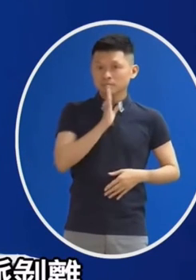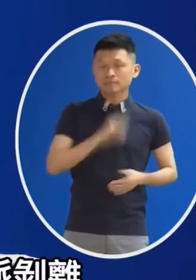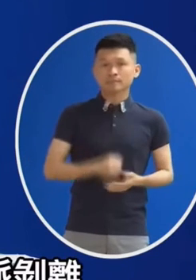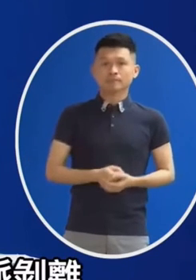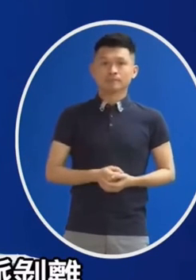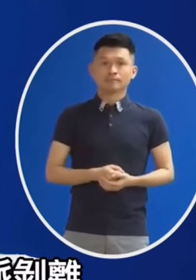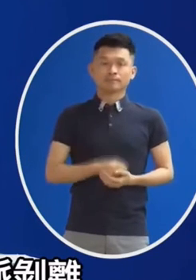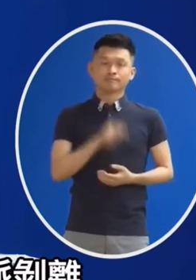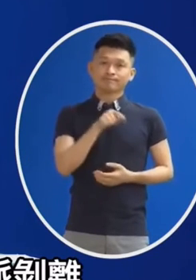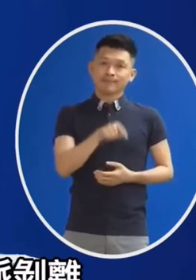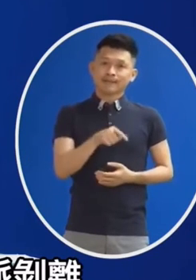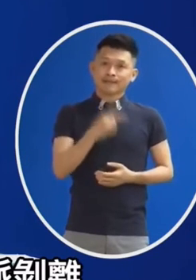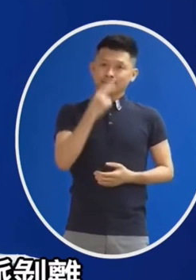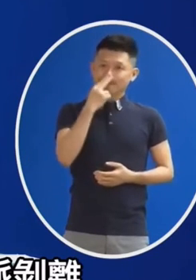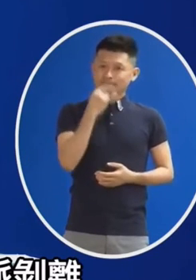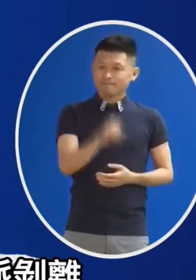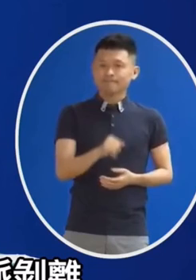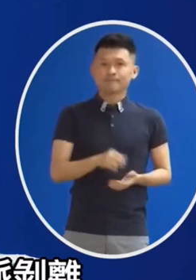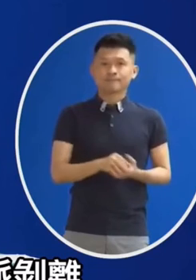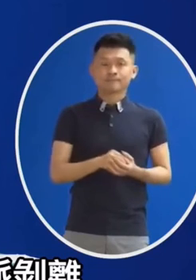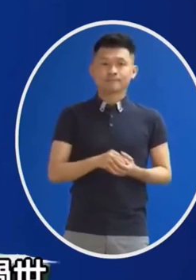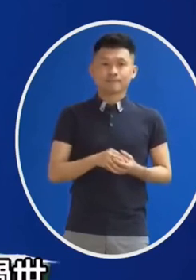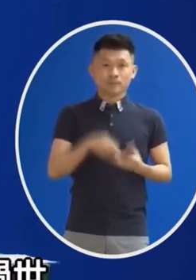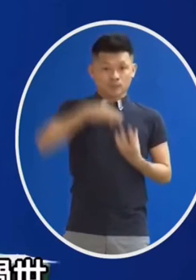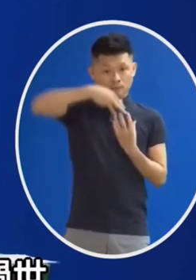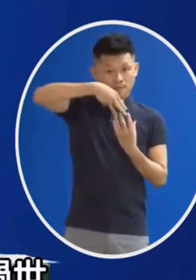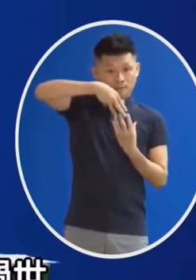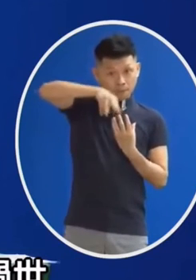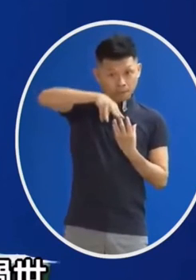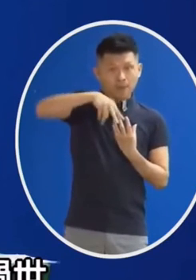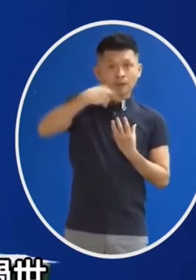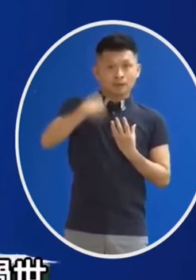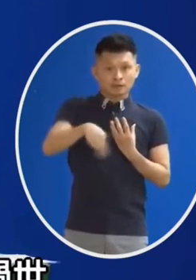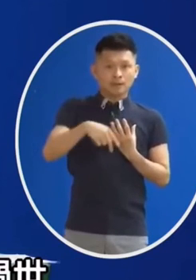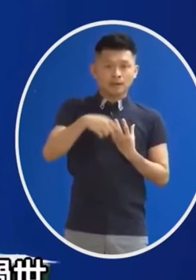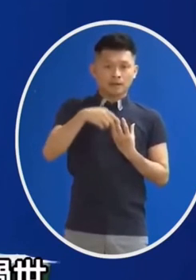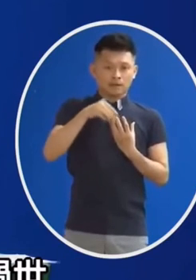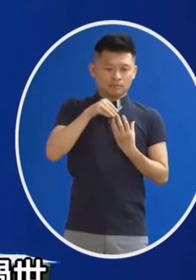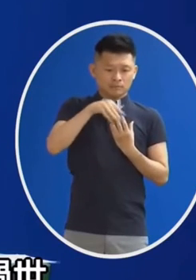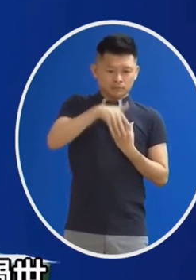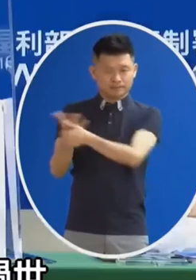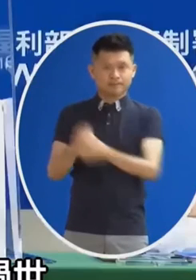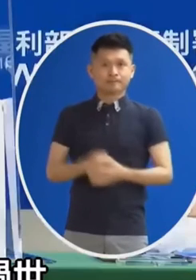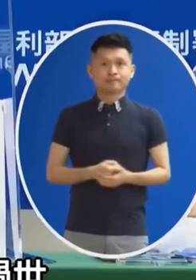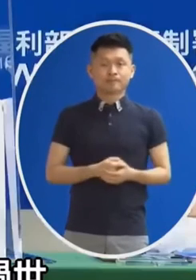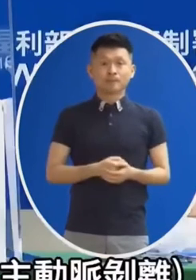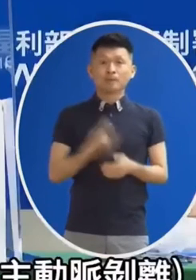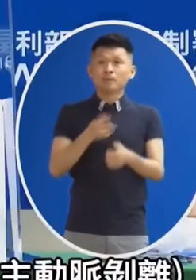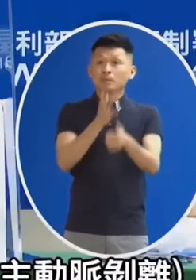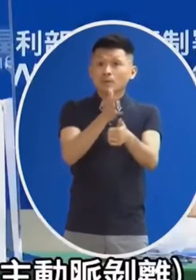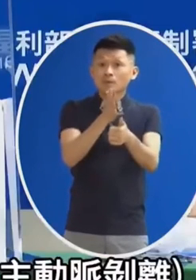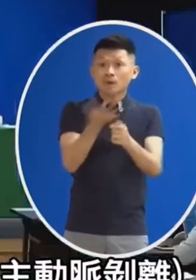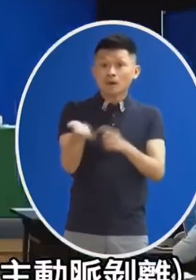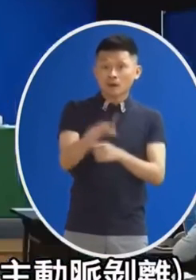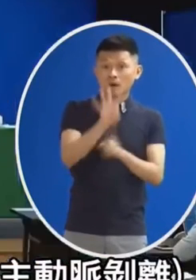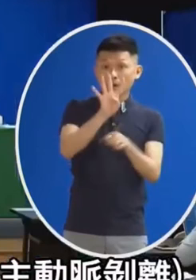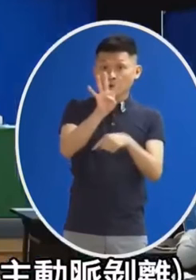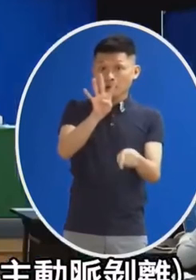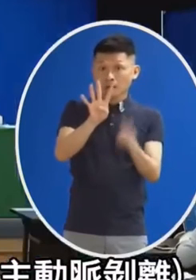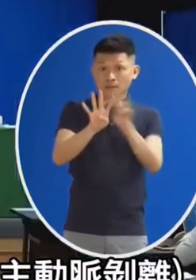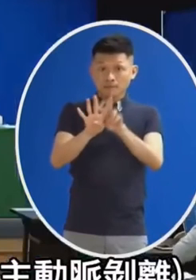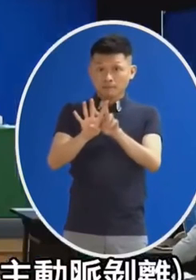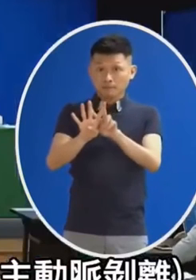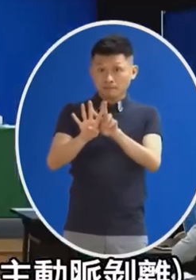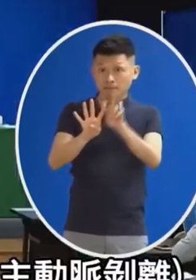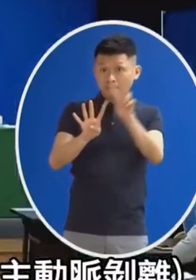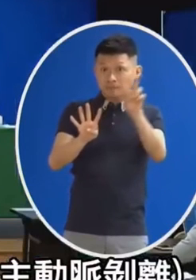不幸是因为这样的一个主动脉剥离合并这样心因性的休克而过世哦。 所以我们的4例里面有2例发生